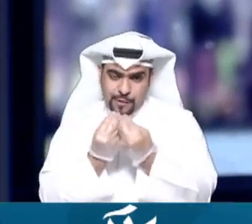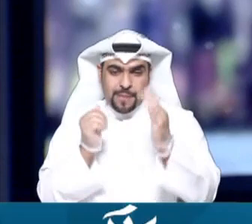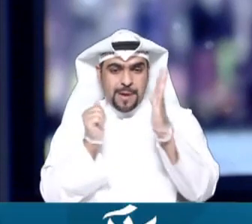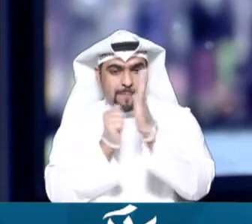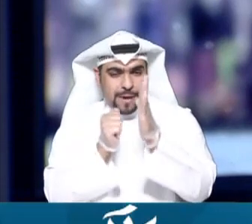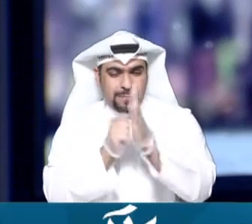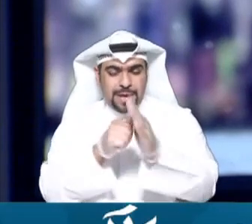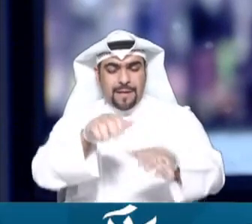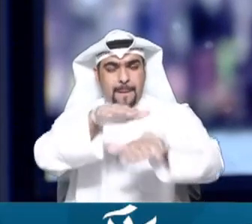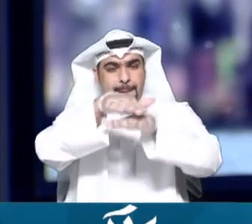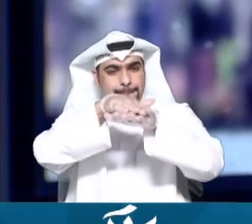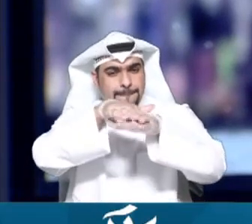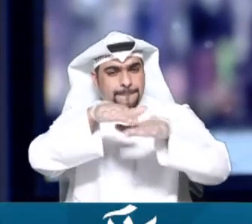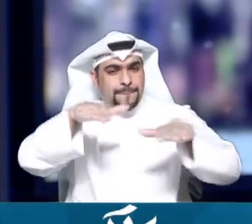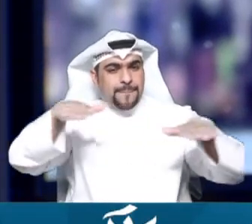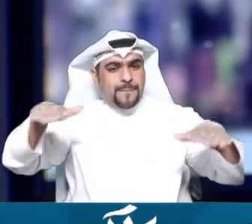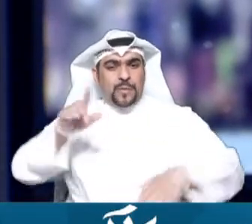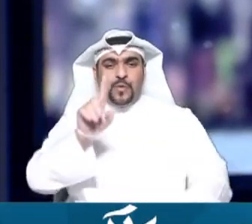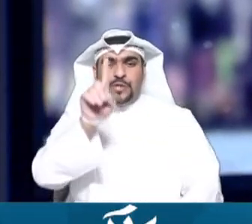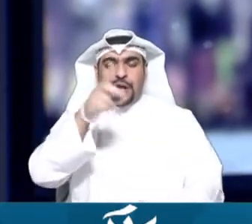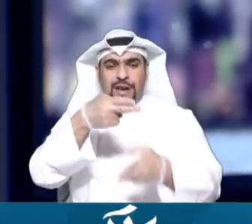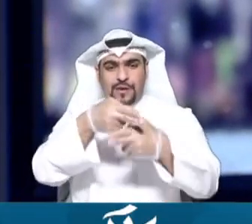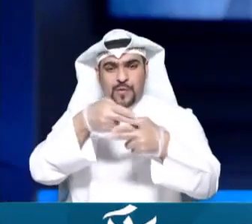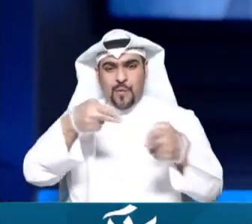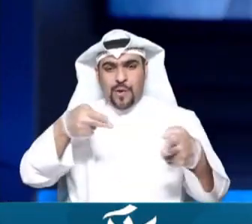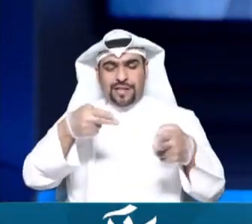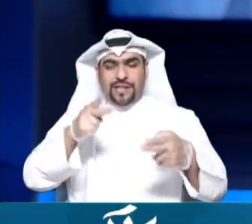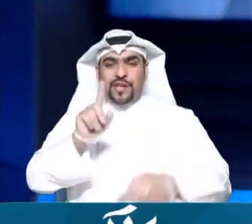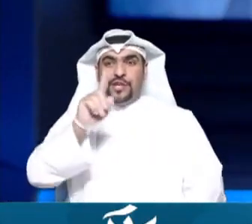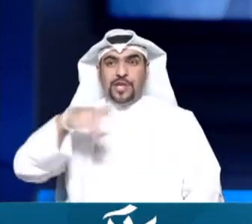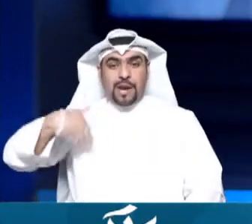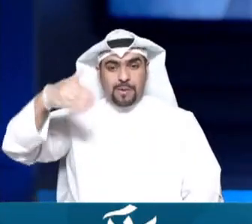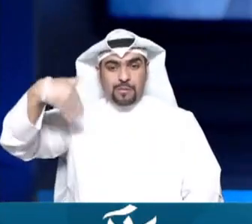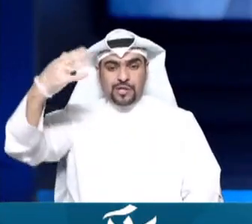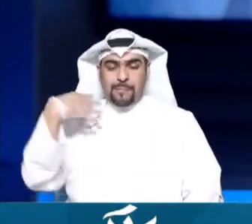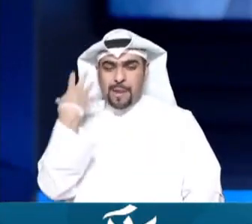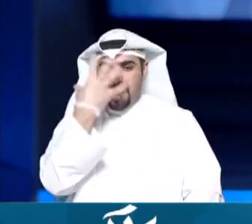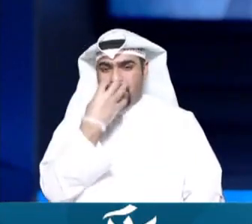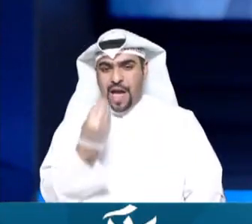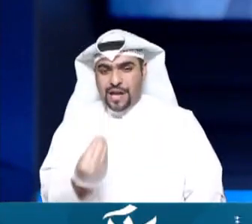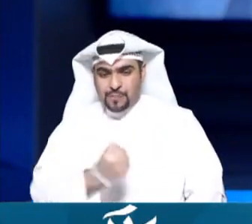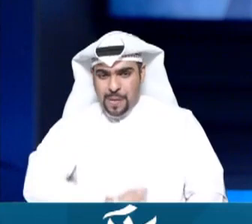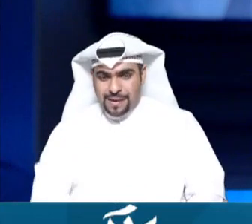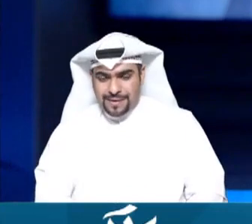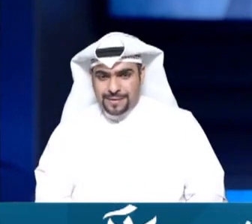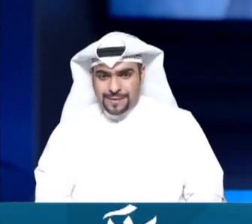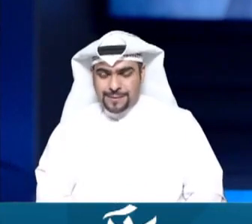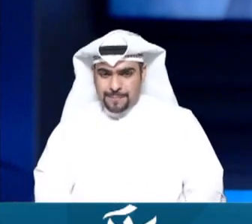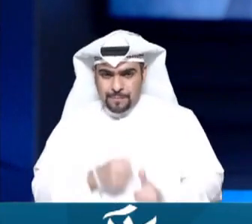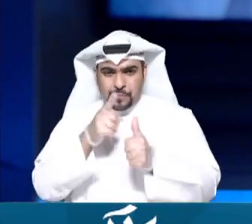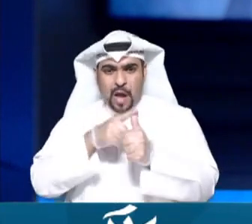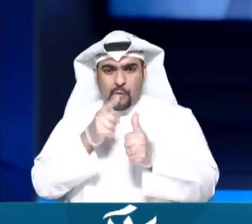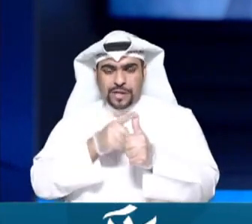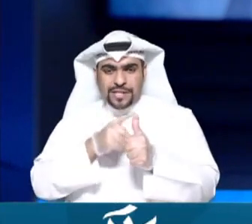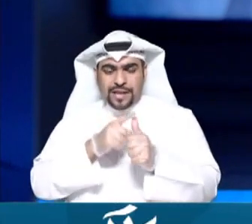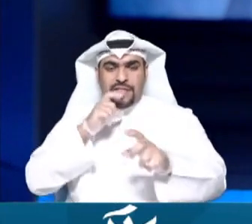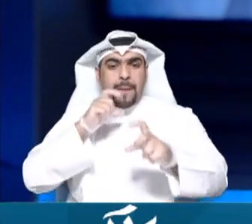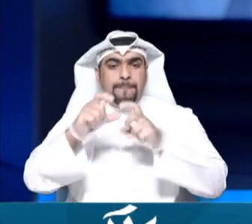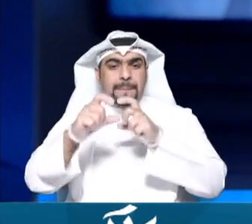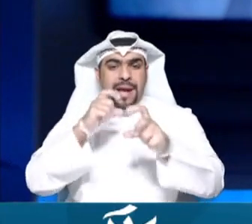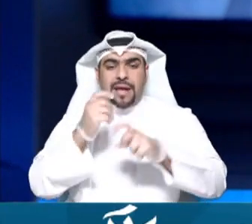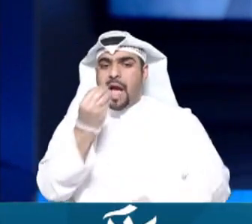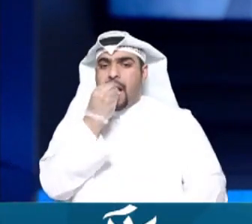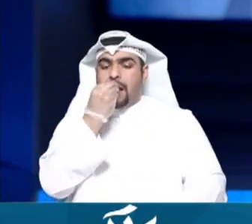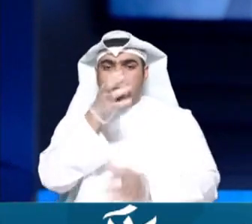الله، وكويتنا ان شاء الله الى اجمل ان شاء الله. ان شاء الله، وبالفعل احنا معاكم. سيد سالم، يعني ممكن تكلمنا عن جهود البنك الكويتي للطعام في ظل